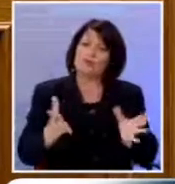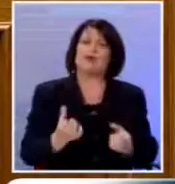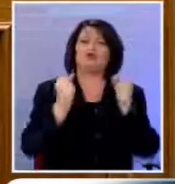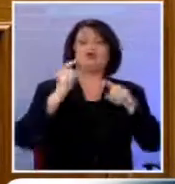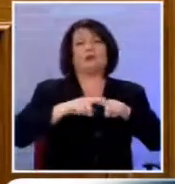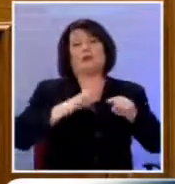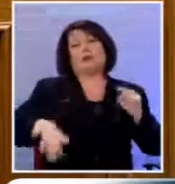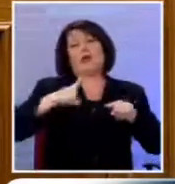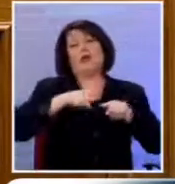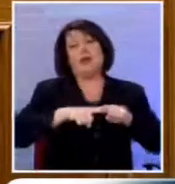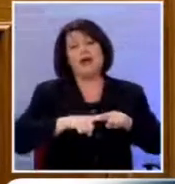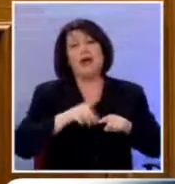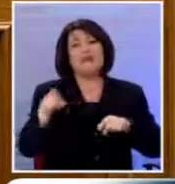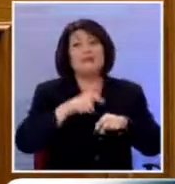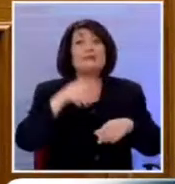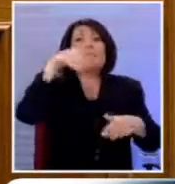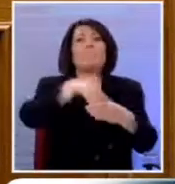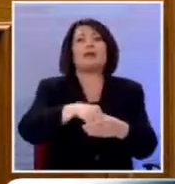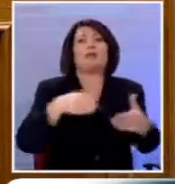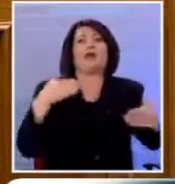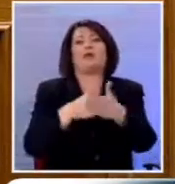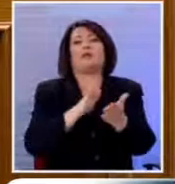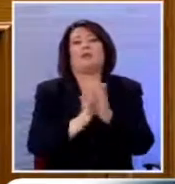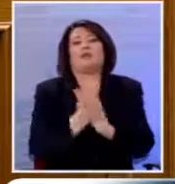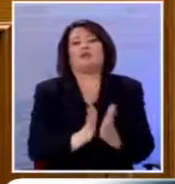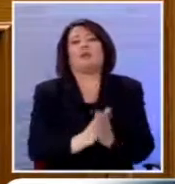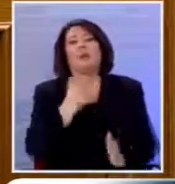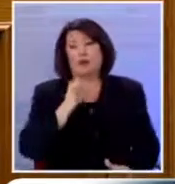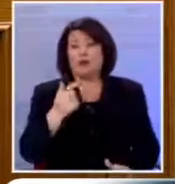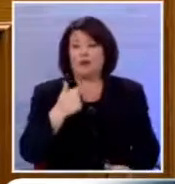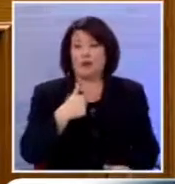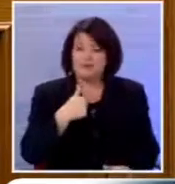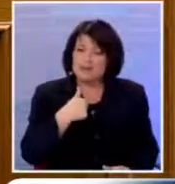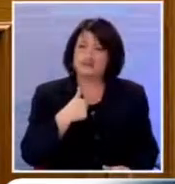και το λαό από την παγίδα που τον έχετε οδηγήσει, γιατί υπηρετούμε